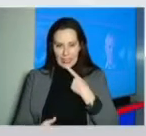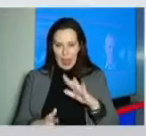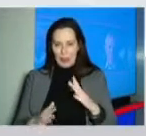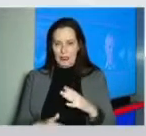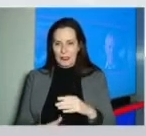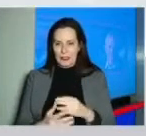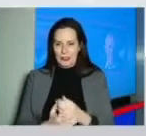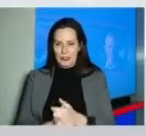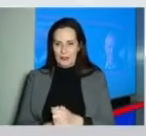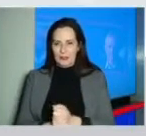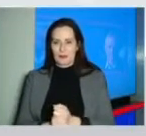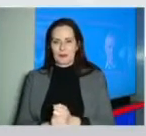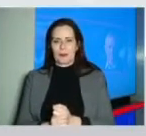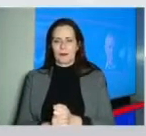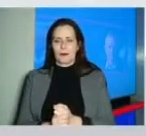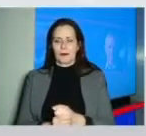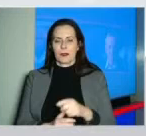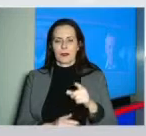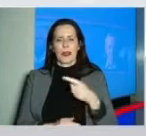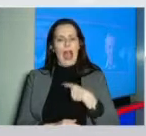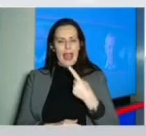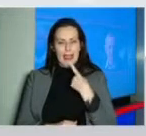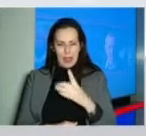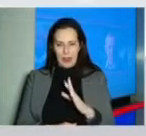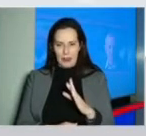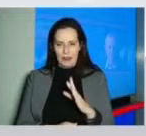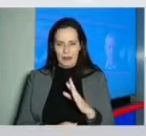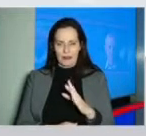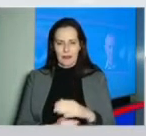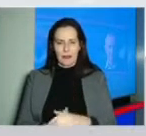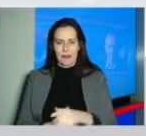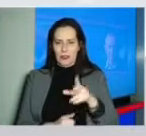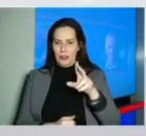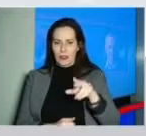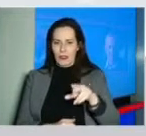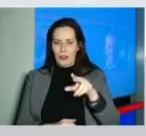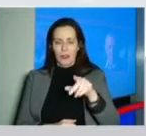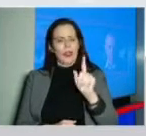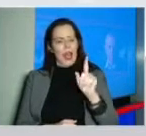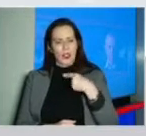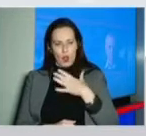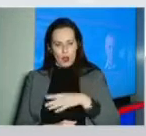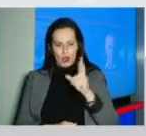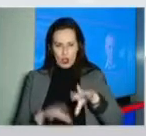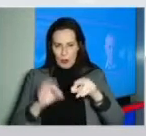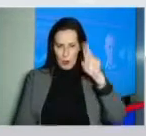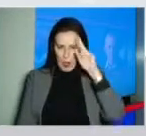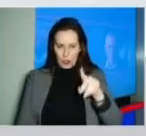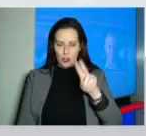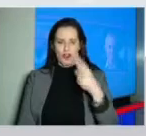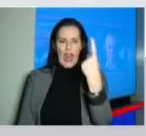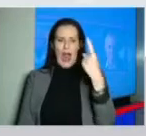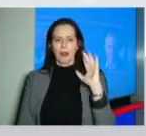בליכוד. הפריימריז האחרונים היו שקטים. זה ההבדל. תבדילי, תבדילי. קודם כל יש ראש חץ אחד. כשיש בחירות בליכוד, יש